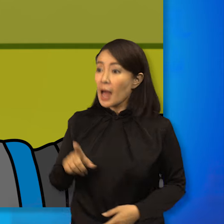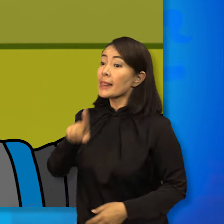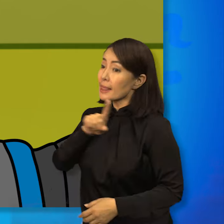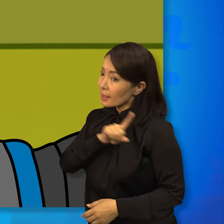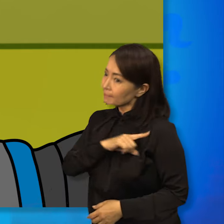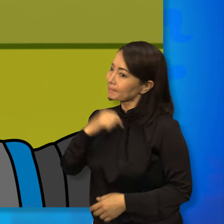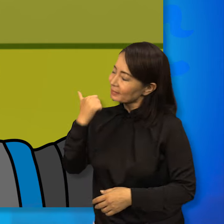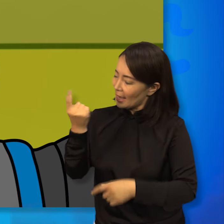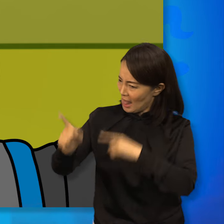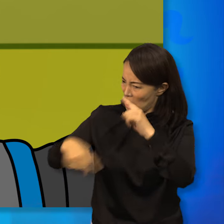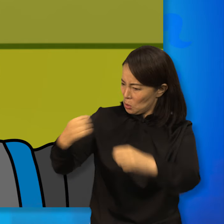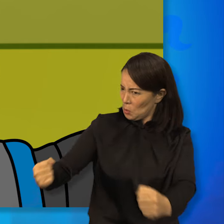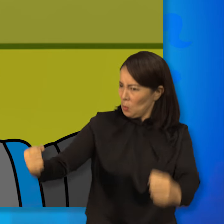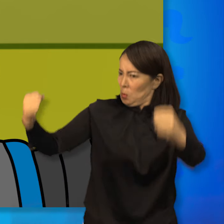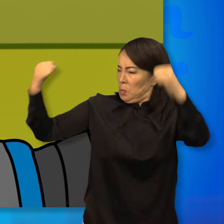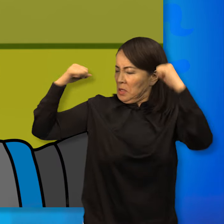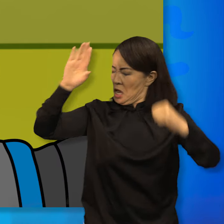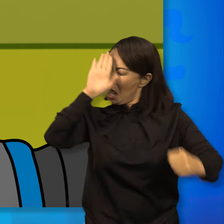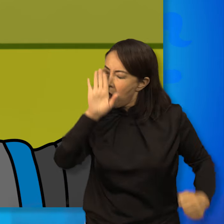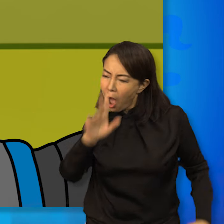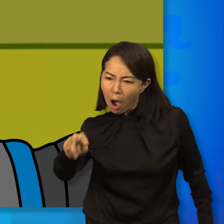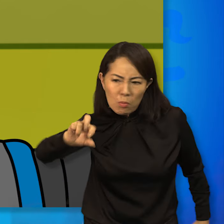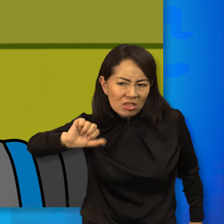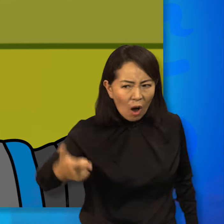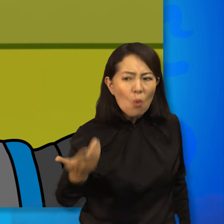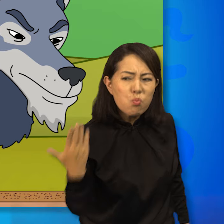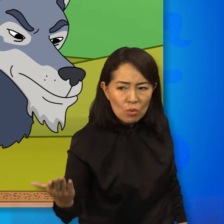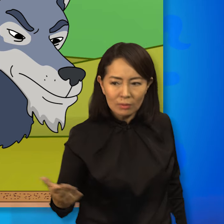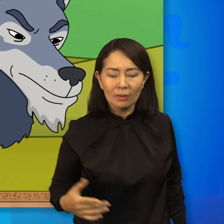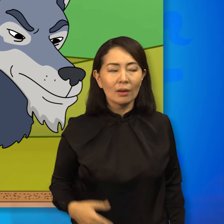Тимээ, яма, морь, хонь.